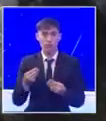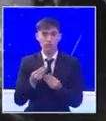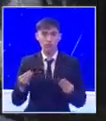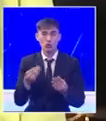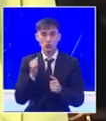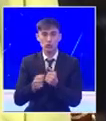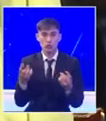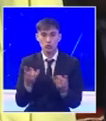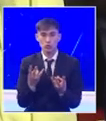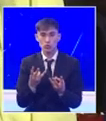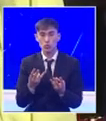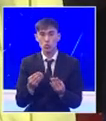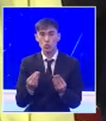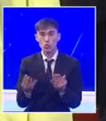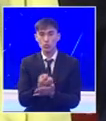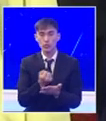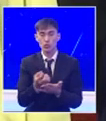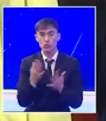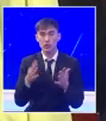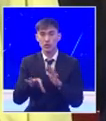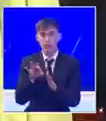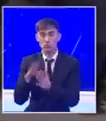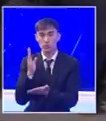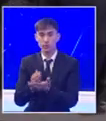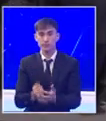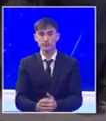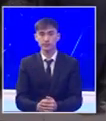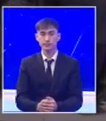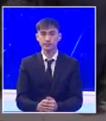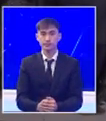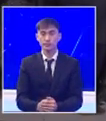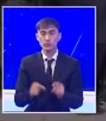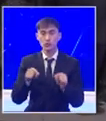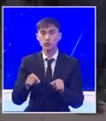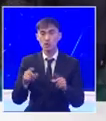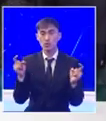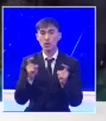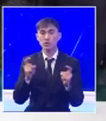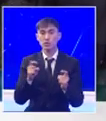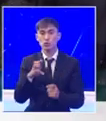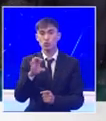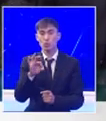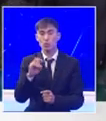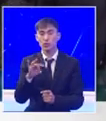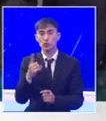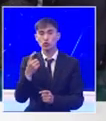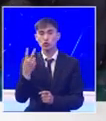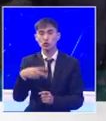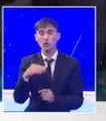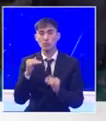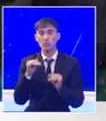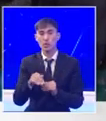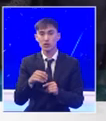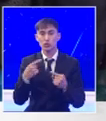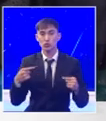күнделікті халық тұтынатын өнімдерінің үлкен таңдауына дейін. Осы жердегі магазинде, супермаркетте 120 мың түрлі